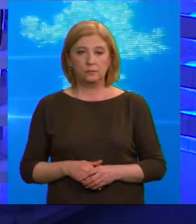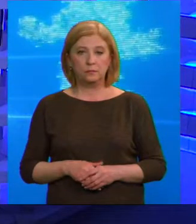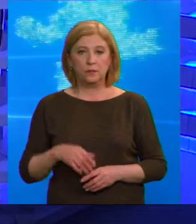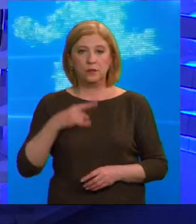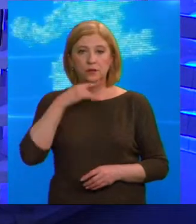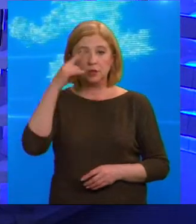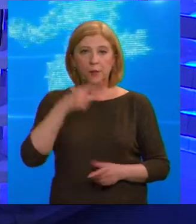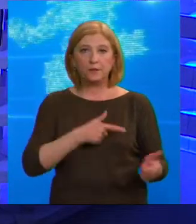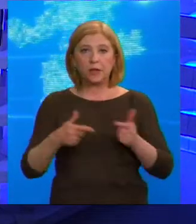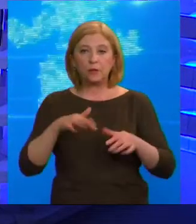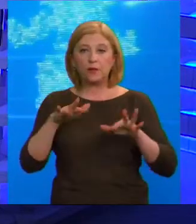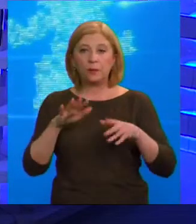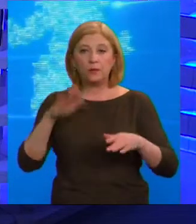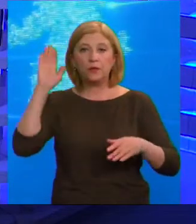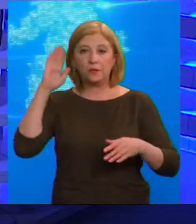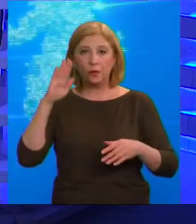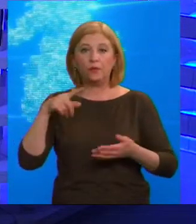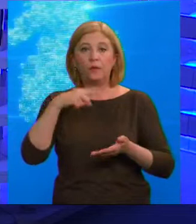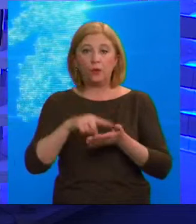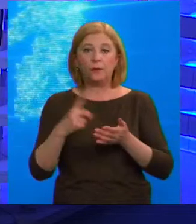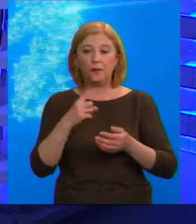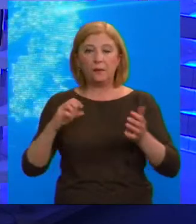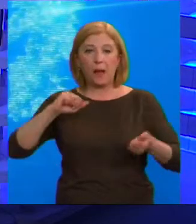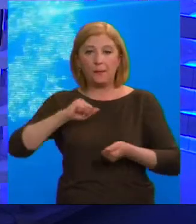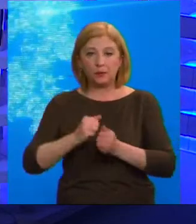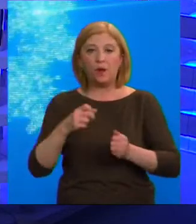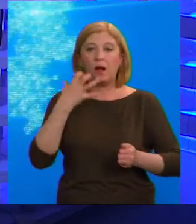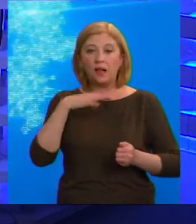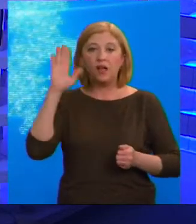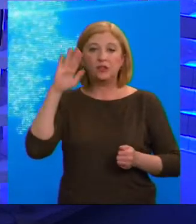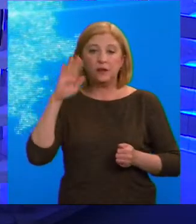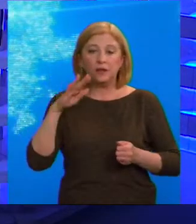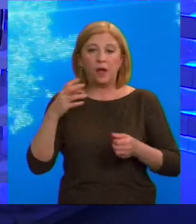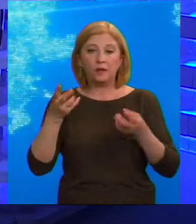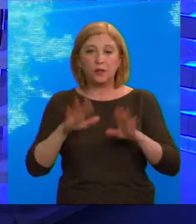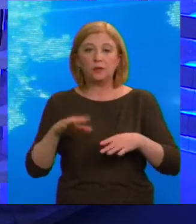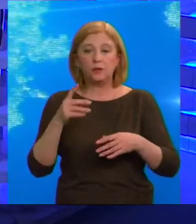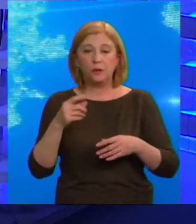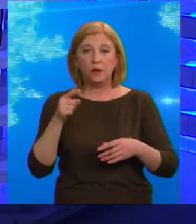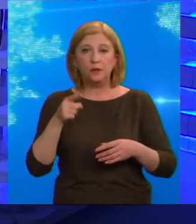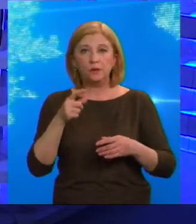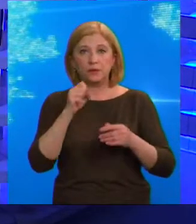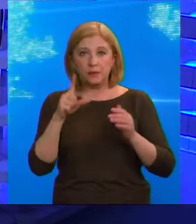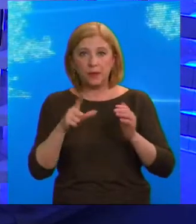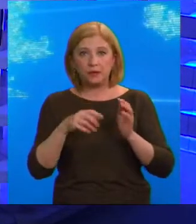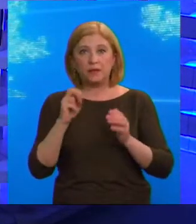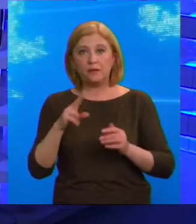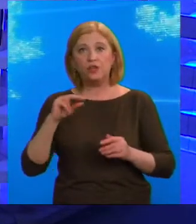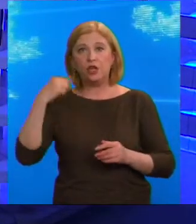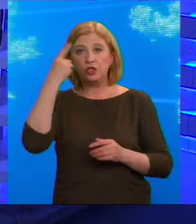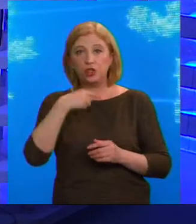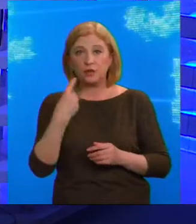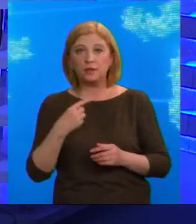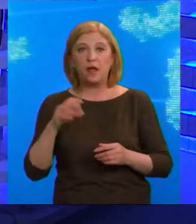Челябинцы готовятся, кипятите воду. В городе стартует первый этап прессовки. Без горячей воды останутся 1117 многоквартирных домов и 111 частных.